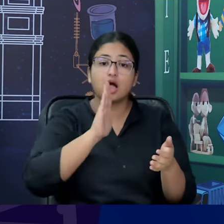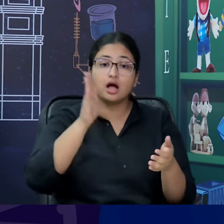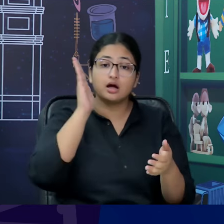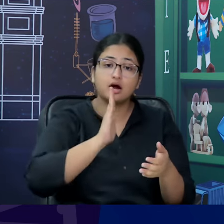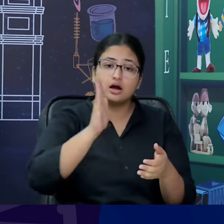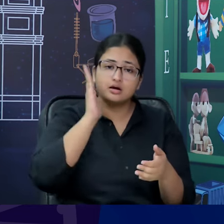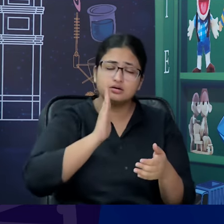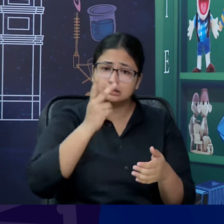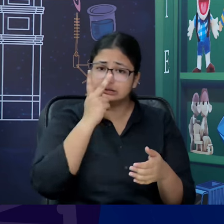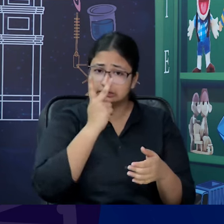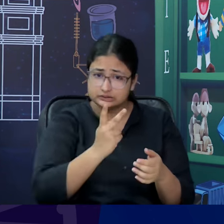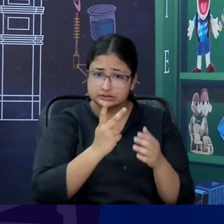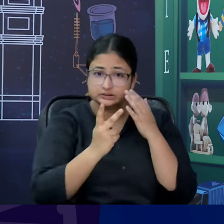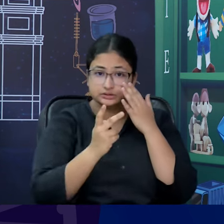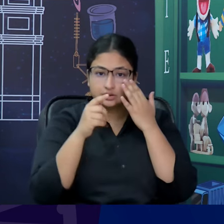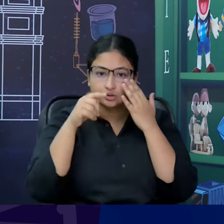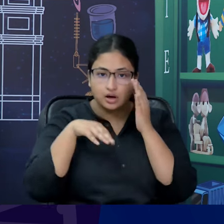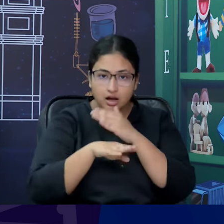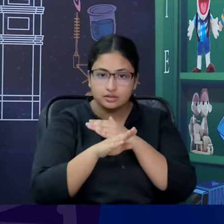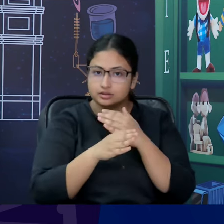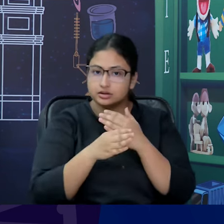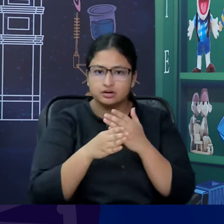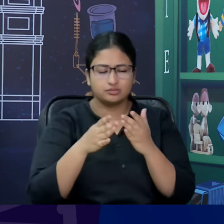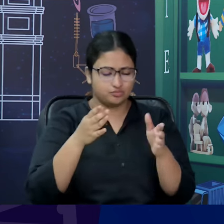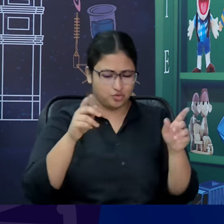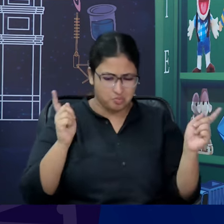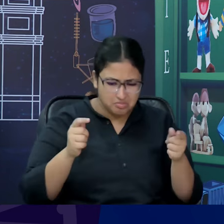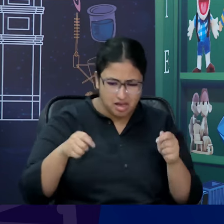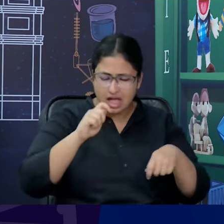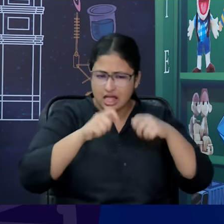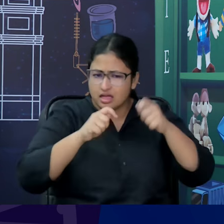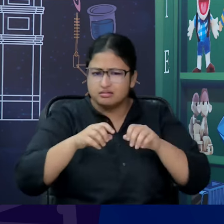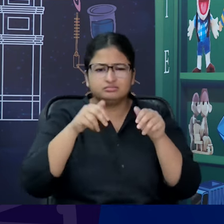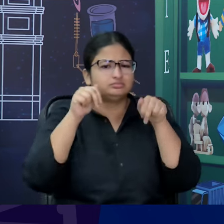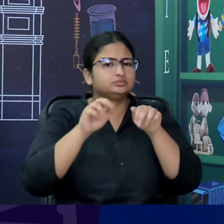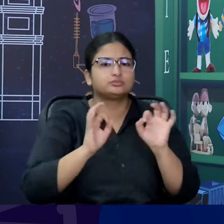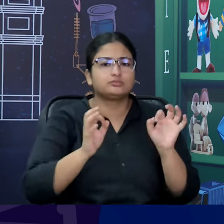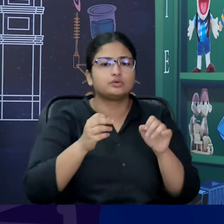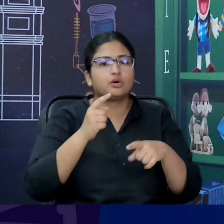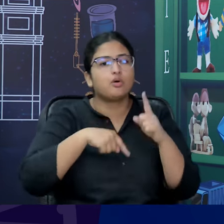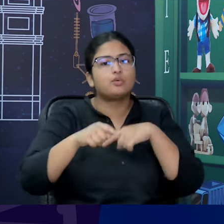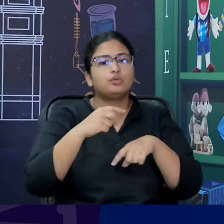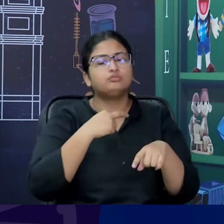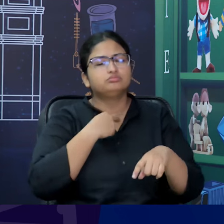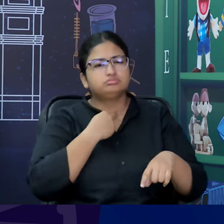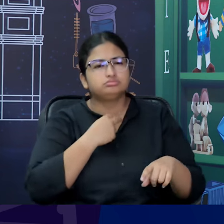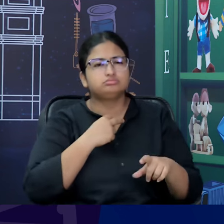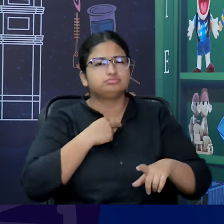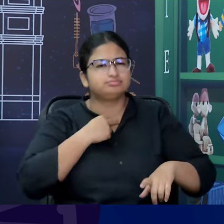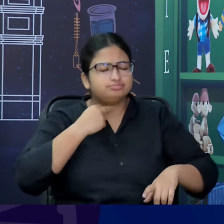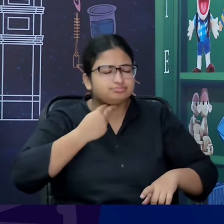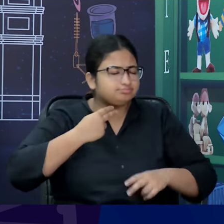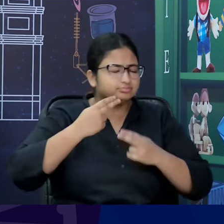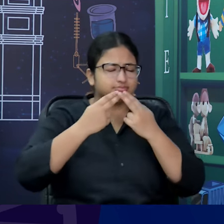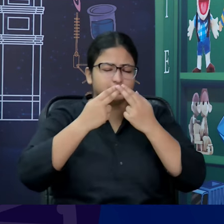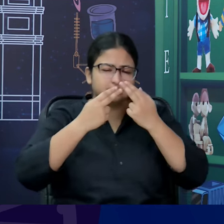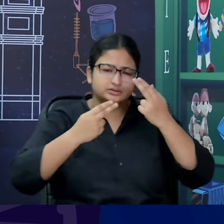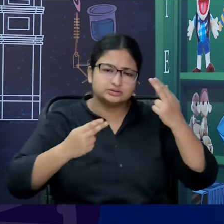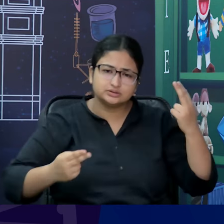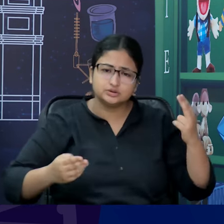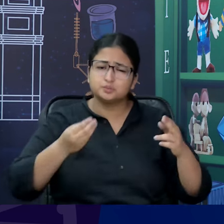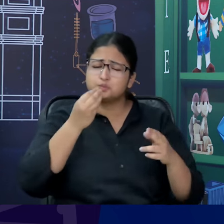उन्हें शायद किसी वाद्य यंत्र की आवश्यकता नहीं होती अनेक गले जो है वह पूरा इतिहास जो से